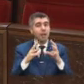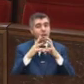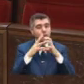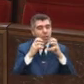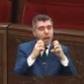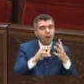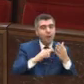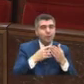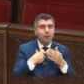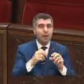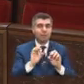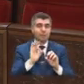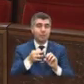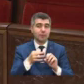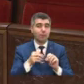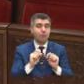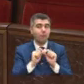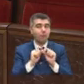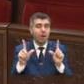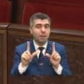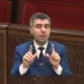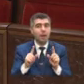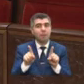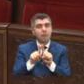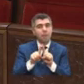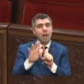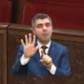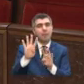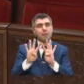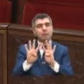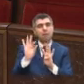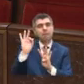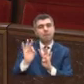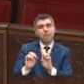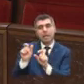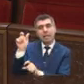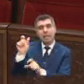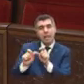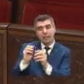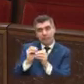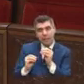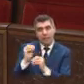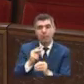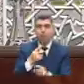الله يبقى 85% ديال المواطنين في الشطر الأول والشطر الثاني اللي الحكومة قررت أنه ما يتزادش عليهم.